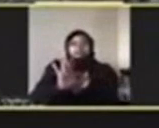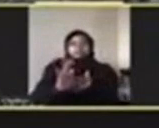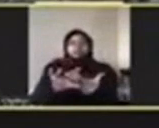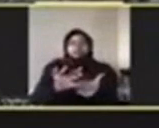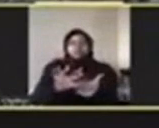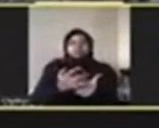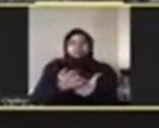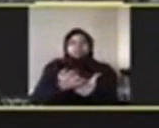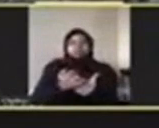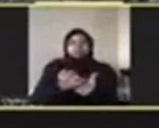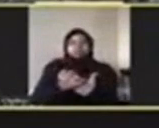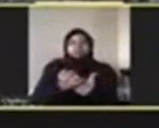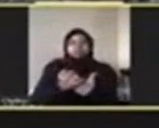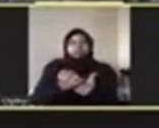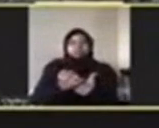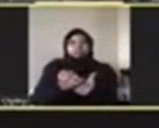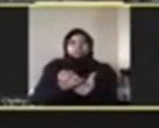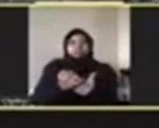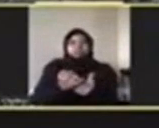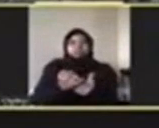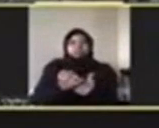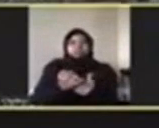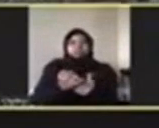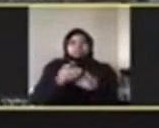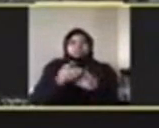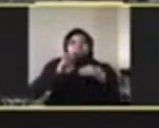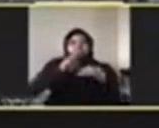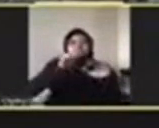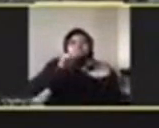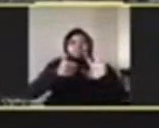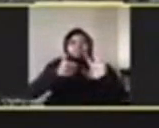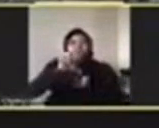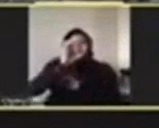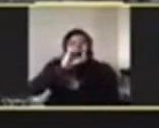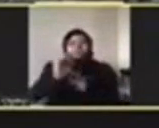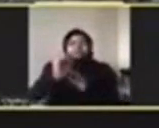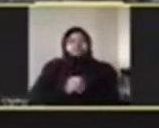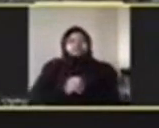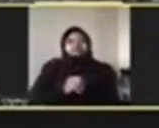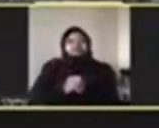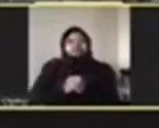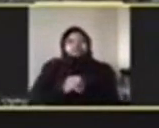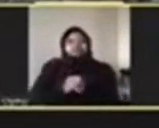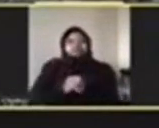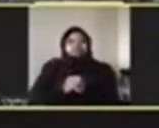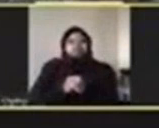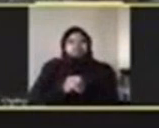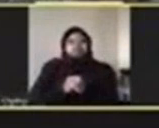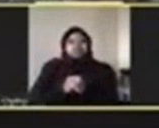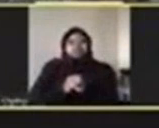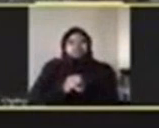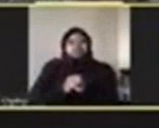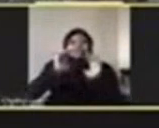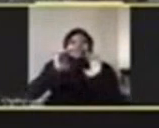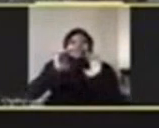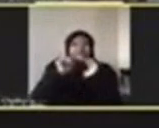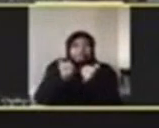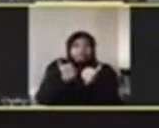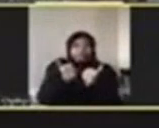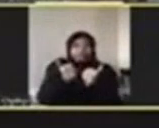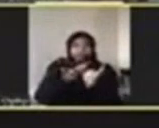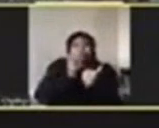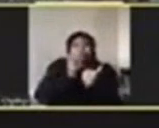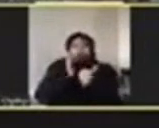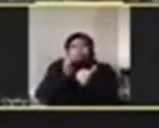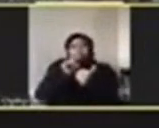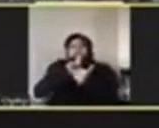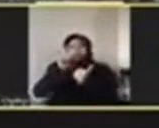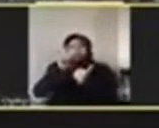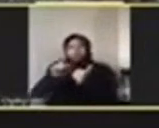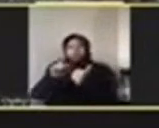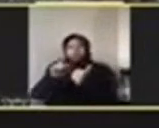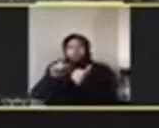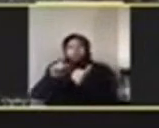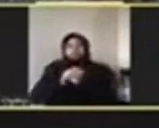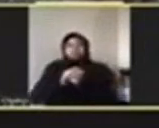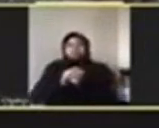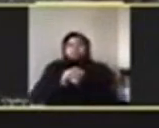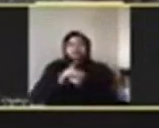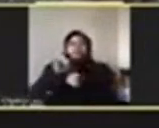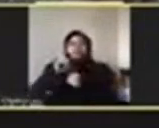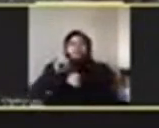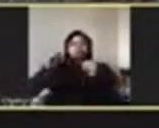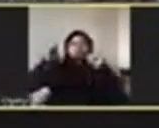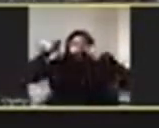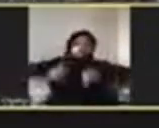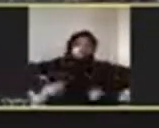dengan 46%. Ini yang gambaran hasilnya. Lalu kami menanyakan juga next, kenapa setuju dan kenapa tidak